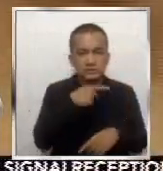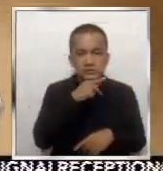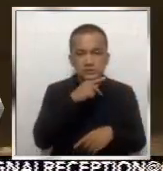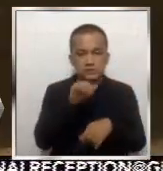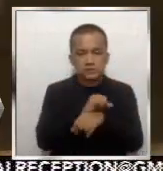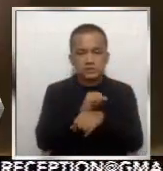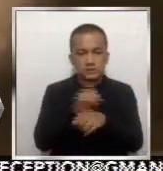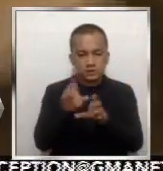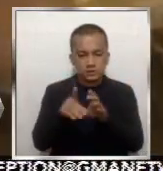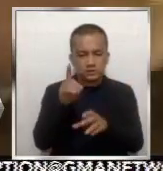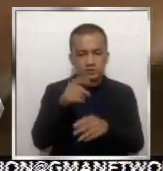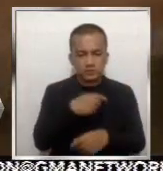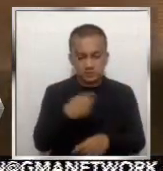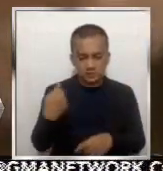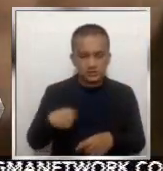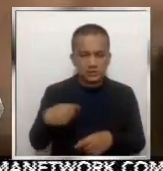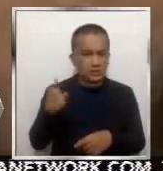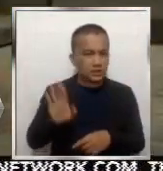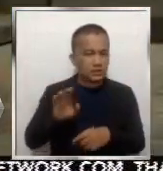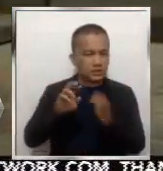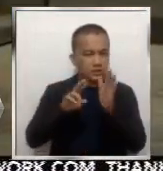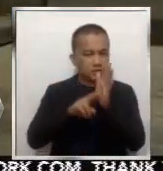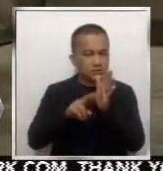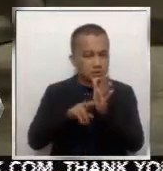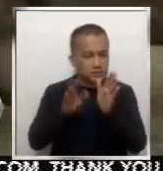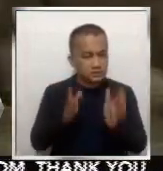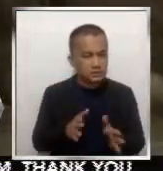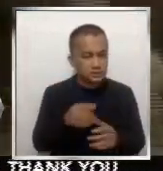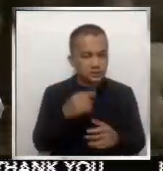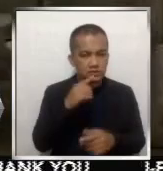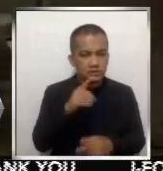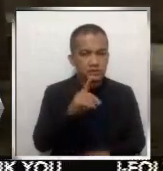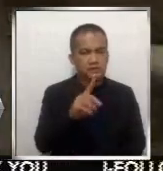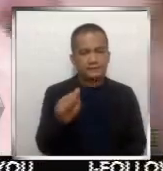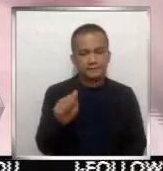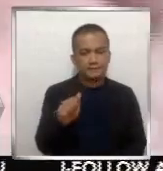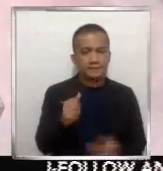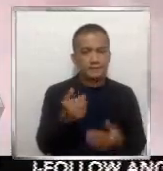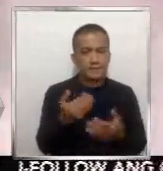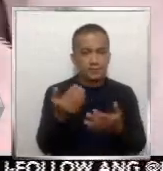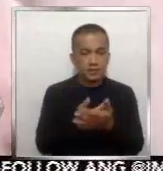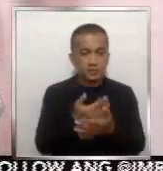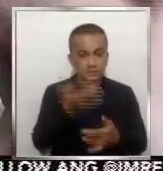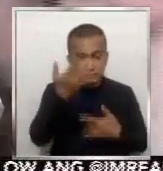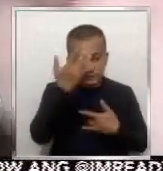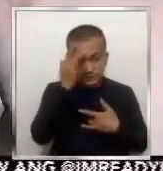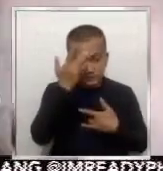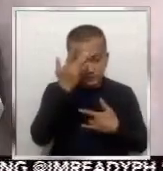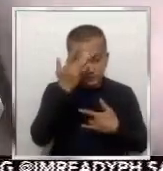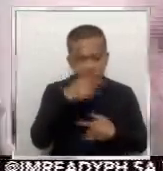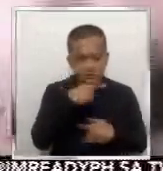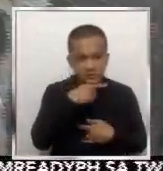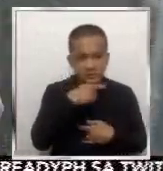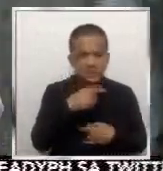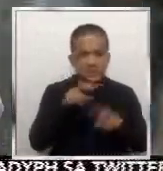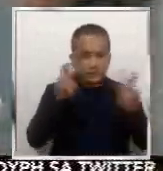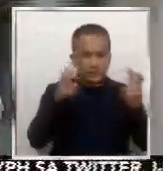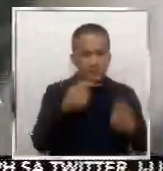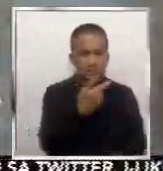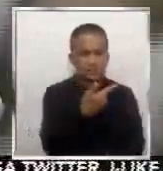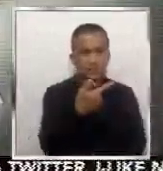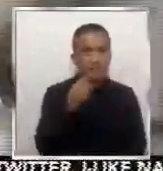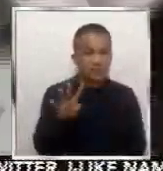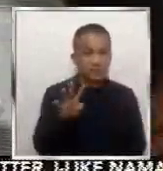China ng kanilang mga researcher. Sabi ng Department of Agriculture, ang bagong sakit ng baboy ay tinatawag na G4 virus, bagong strain mula